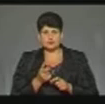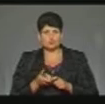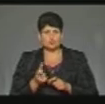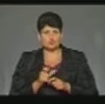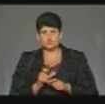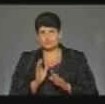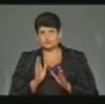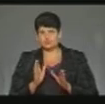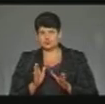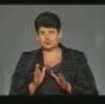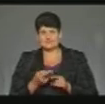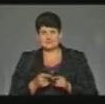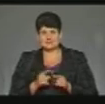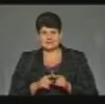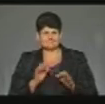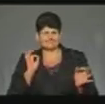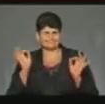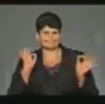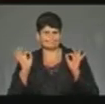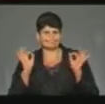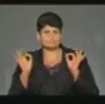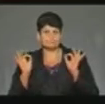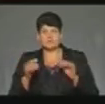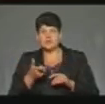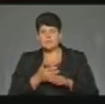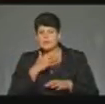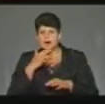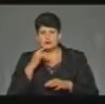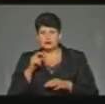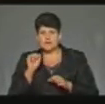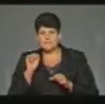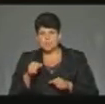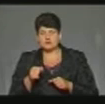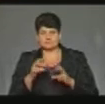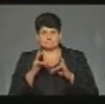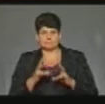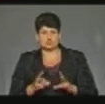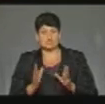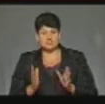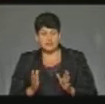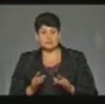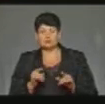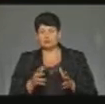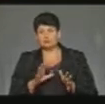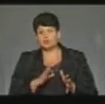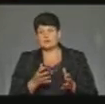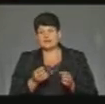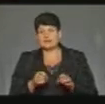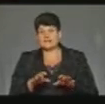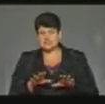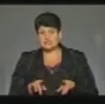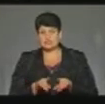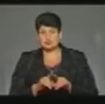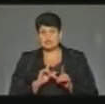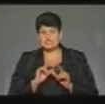буде це резонанс, де дуже багато людей може там постраждати. Тому було прийнято рішення, і також